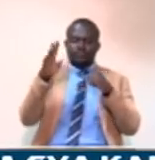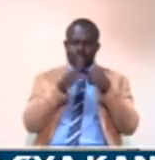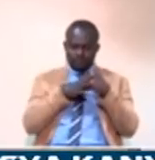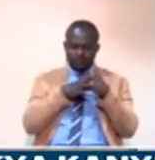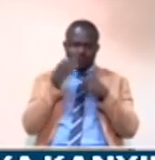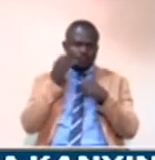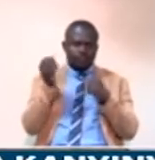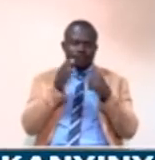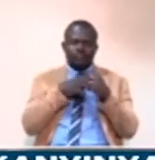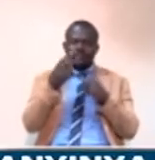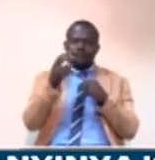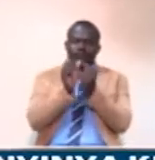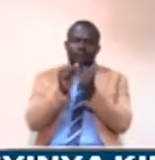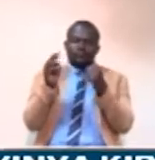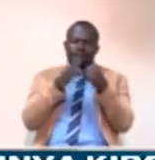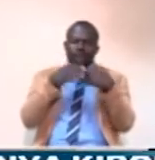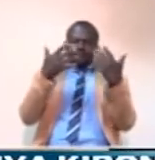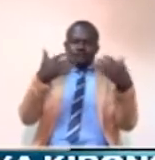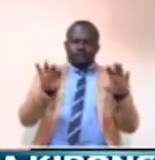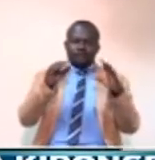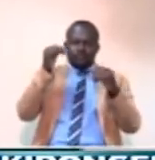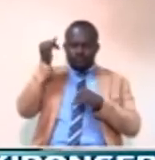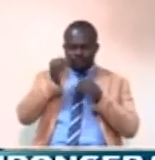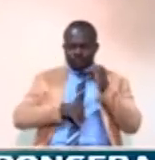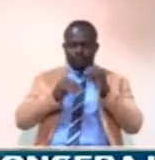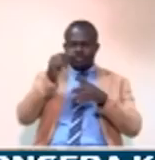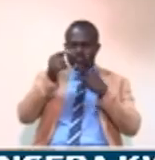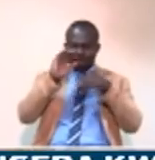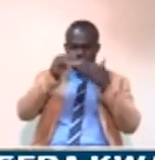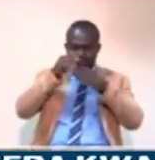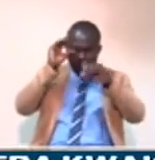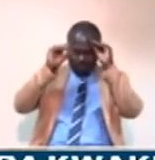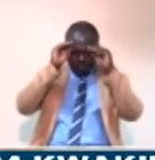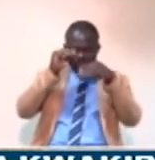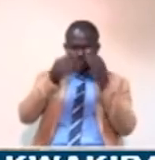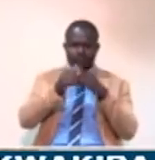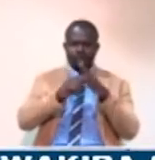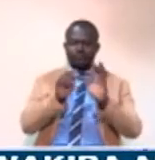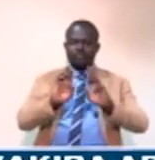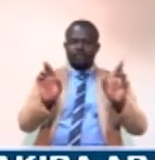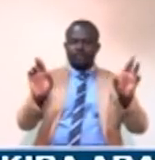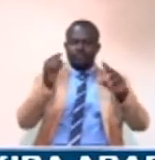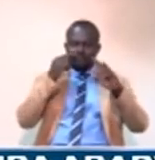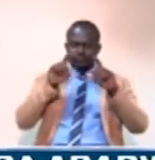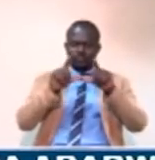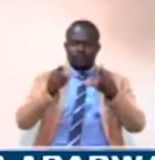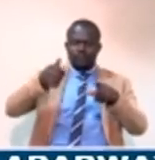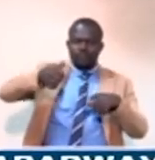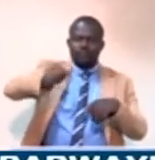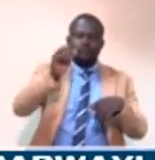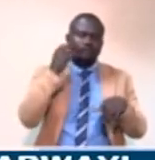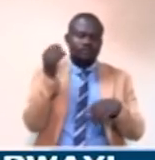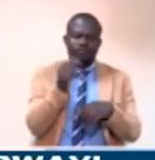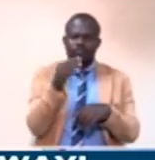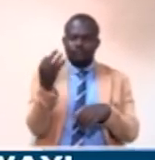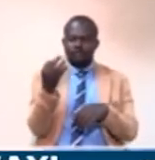kwa 9 kwa 2019 bari bamaze gusoza amasomo yose maze batangira kwitegura gahunda zo kubona impamyabumenyi zabo mu kwezi kwa